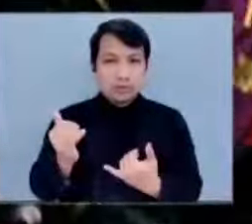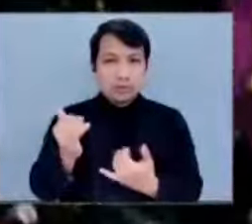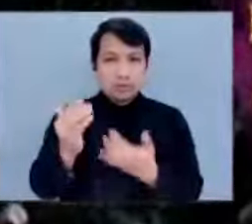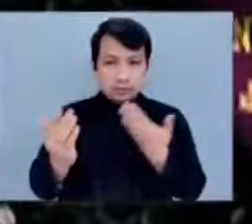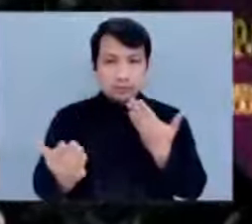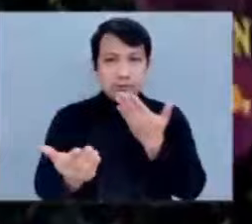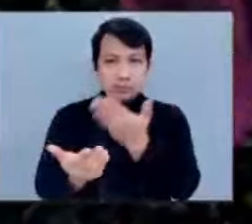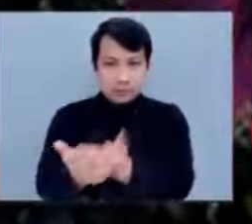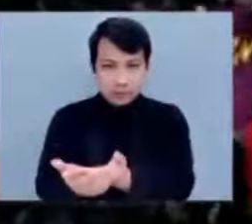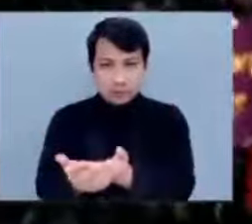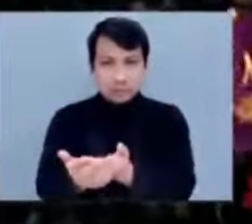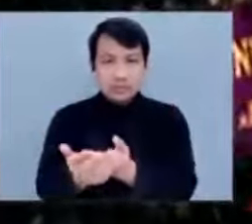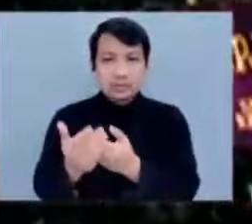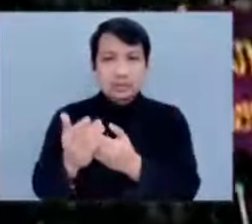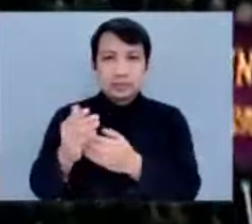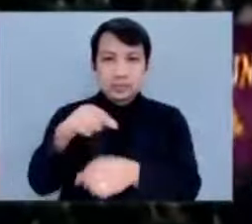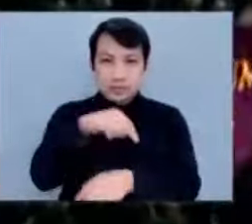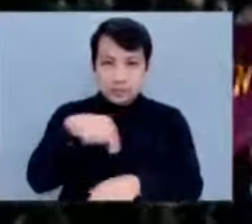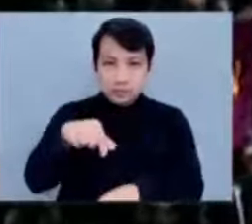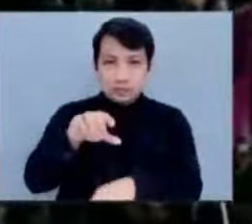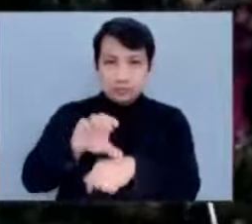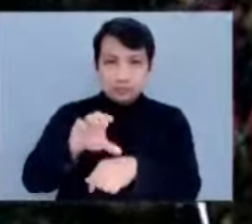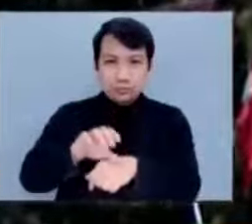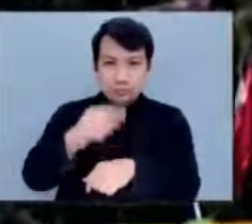Church ang Poong Jesus Nazareno.